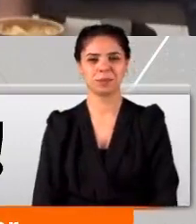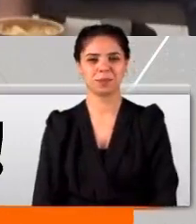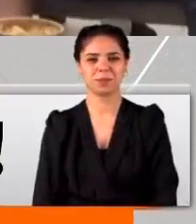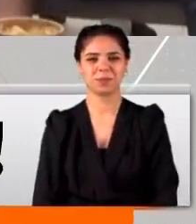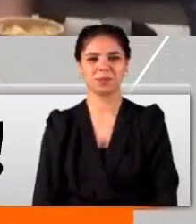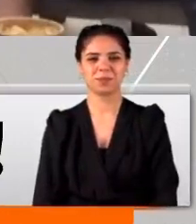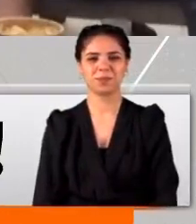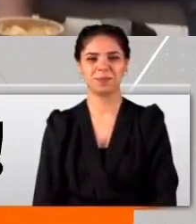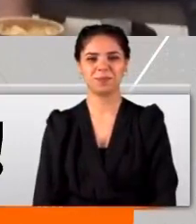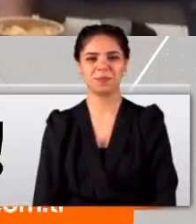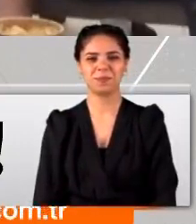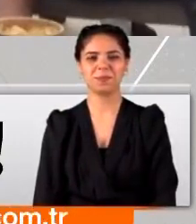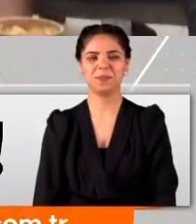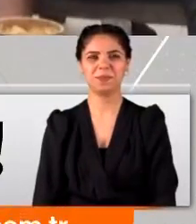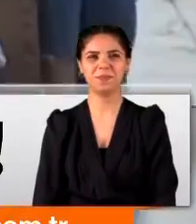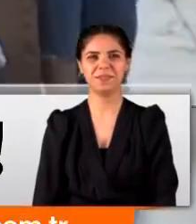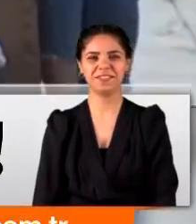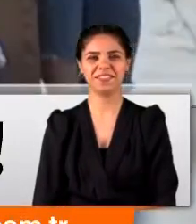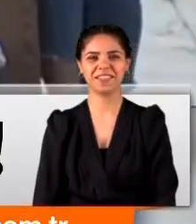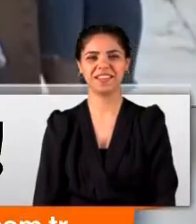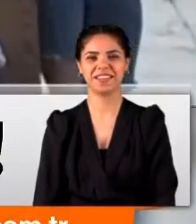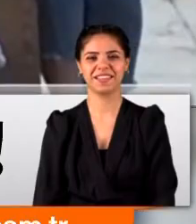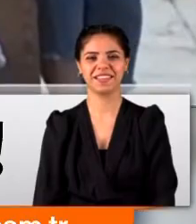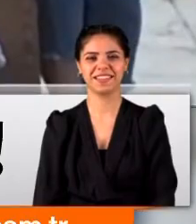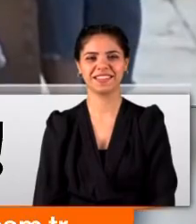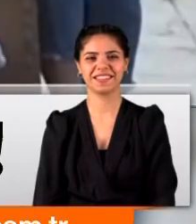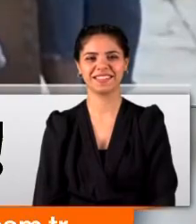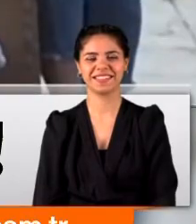olacak yani illaki. İntikamımız acı olacak. Hollanda'dan Türkiye'ye selamlar. Selamlar.